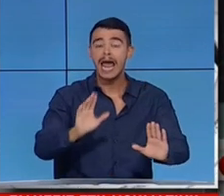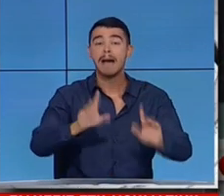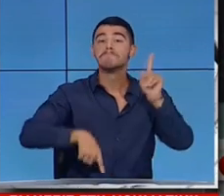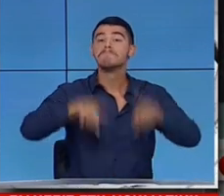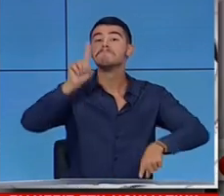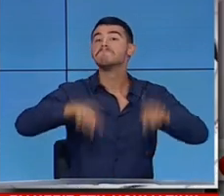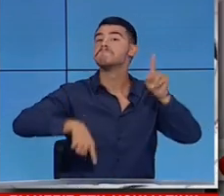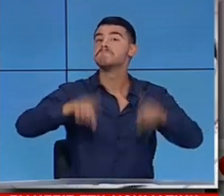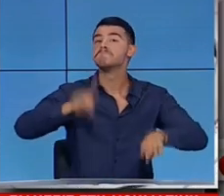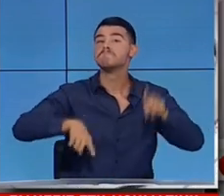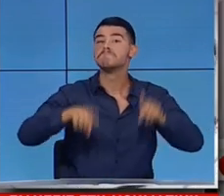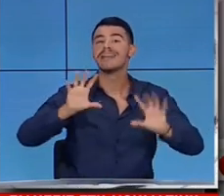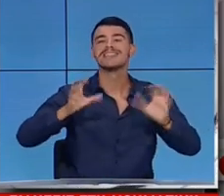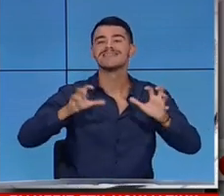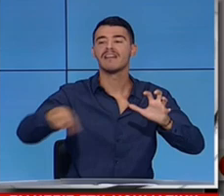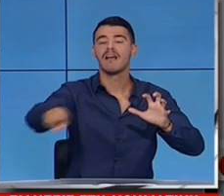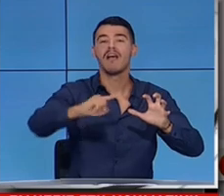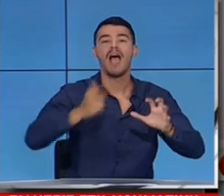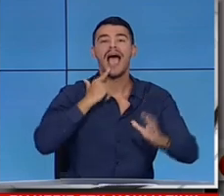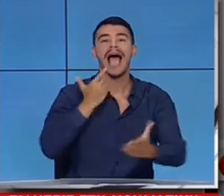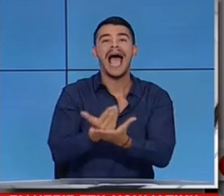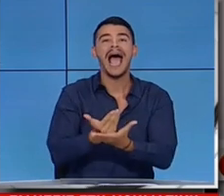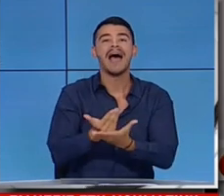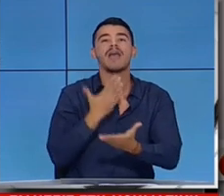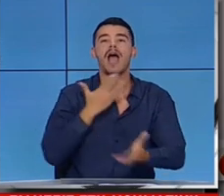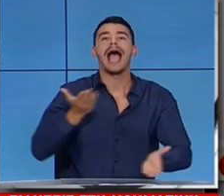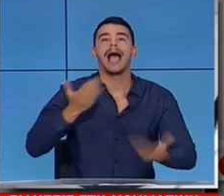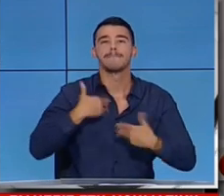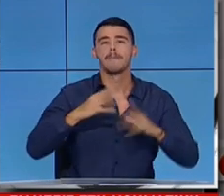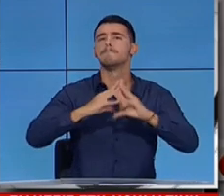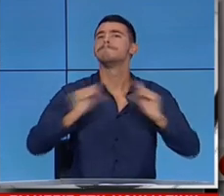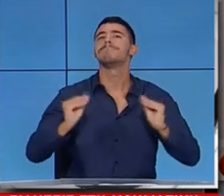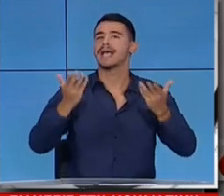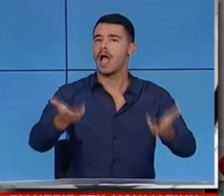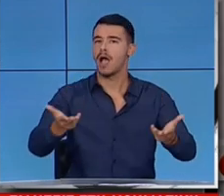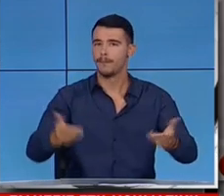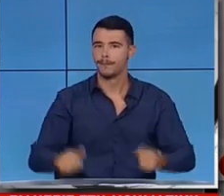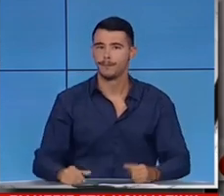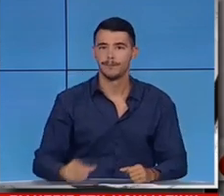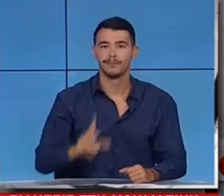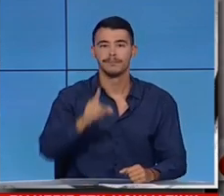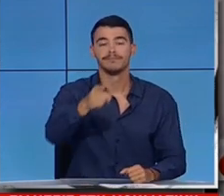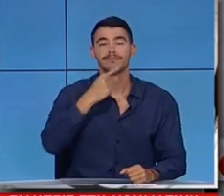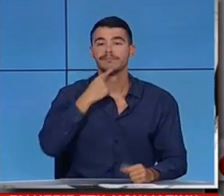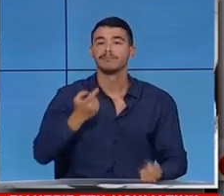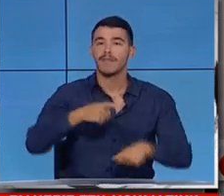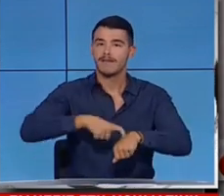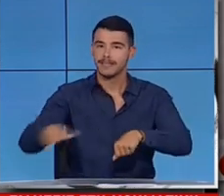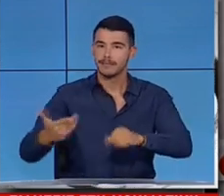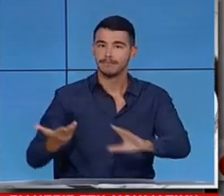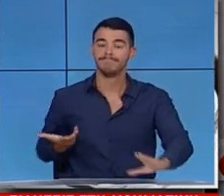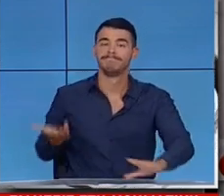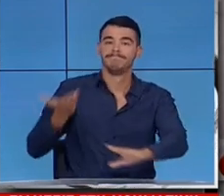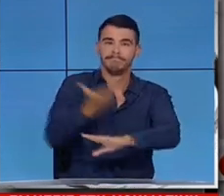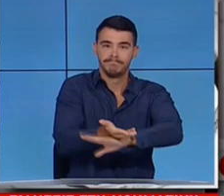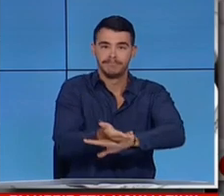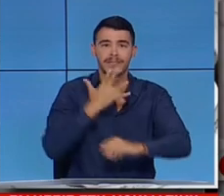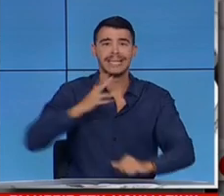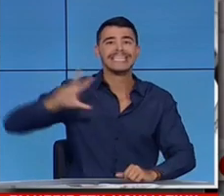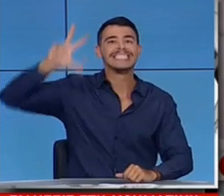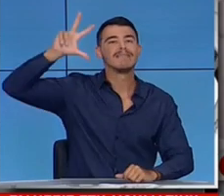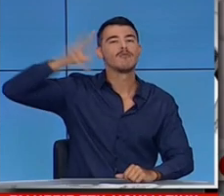θα συνεχίσουν να εκπέμπουν? Εδώ έχει γίνει μια προσφυγή στο Συμβούλιο της Επικρατείας και όλοι, όπως γνωρίζετε,